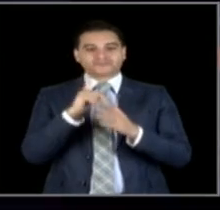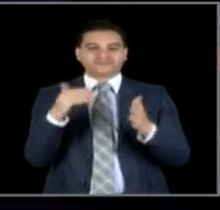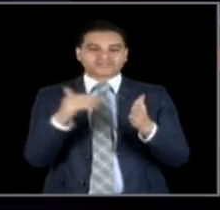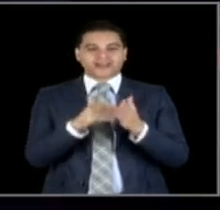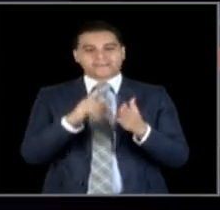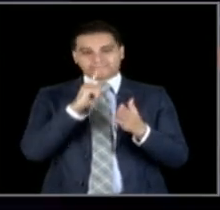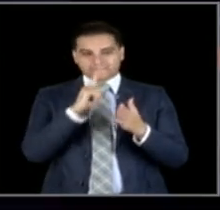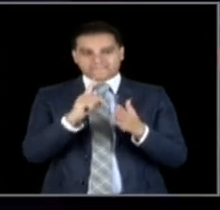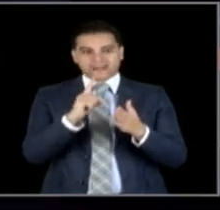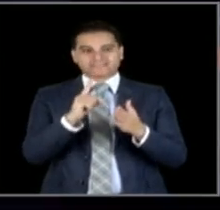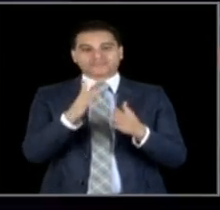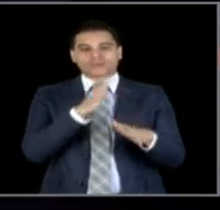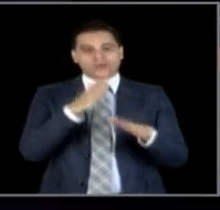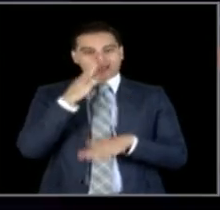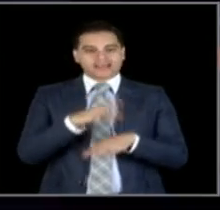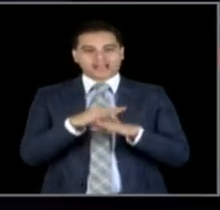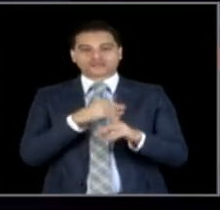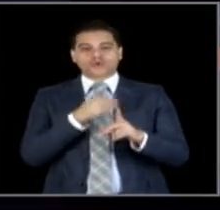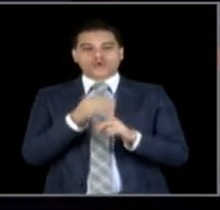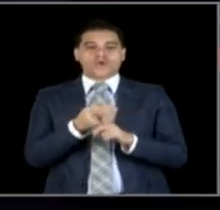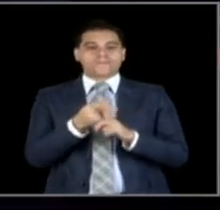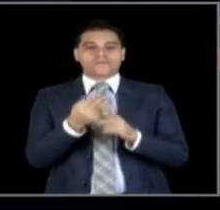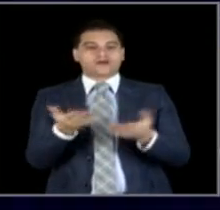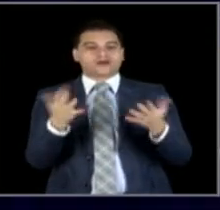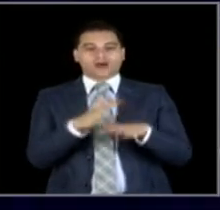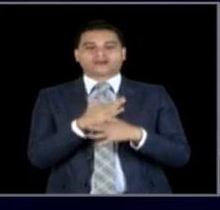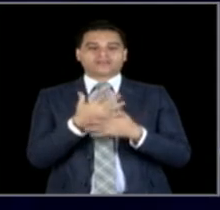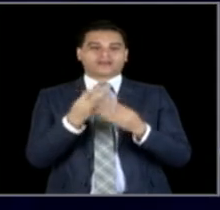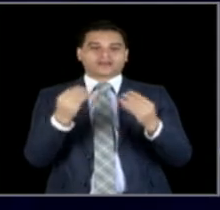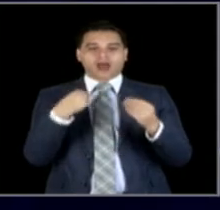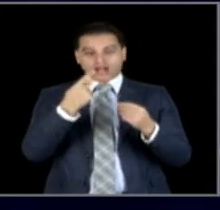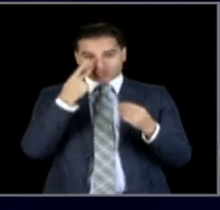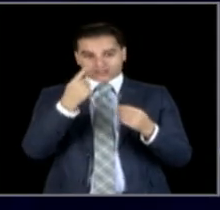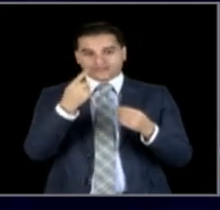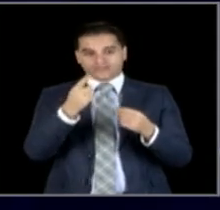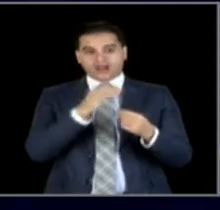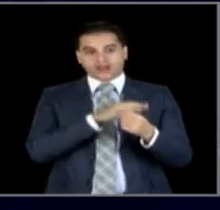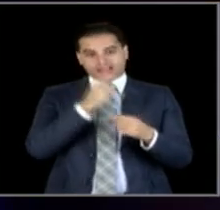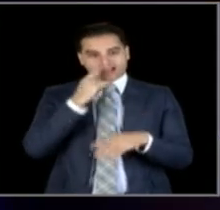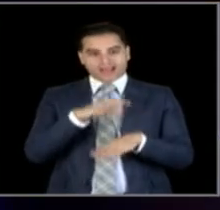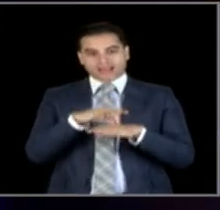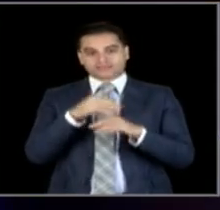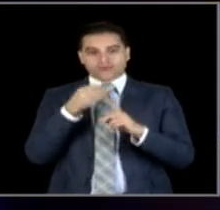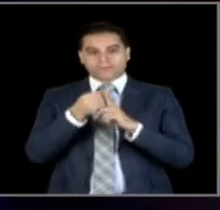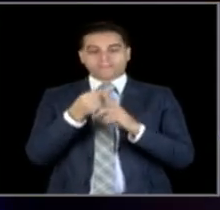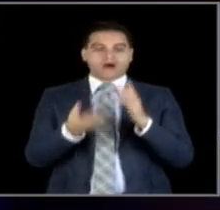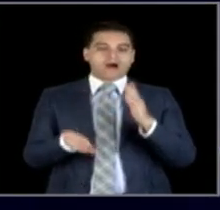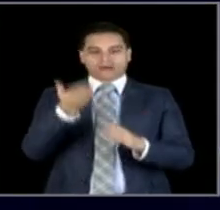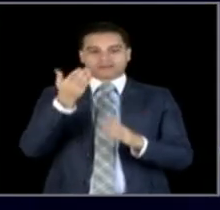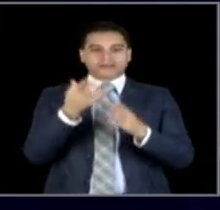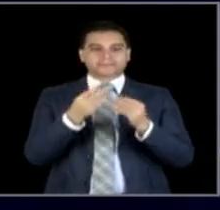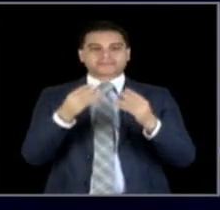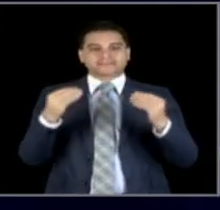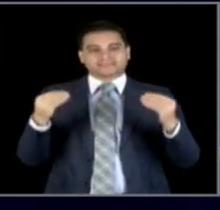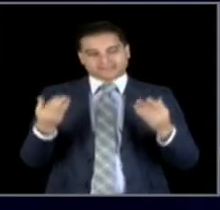النهائيه، ولكن انت كسبت حب الناس كلها. اكيد طبعا. انا من وجهه نظري حب الناس اهم. بالظبط.